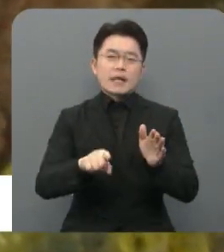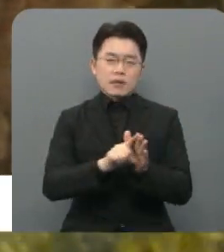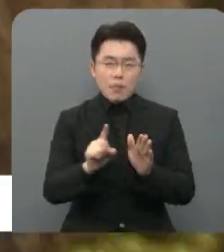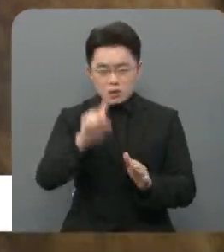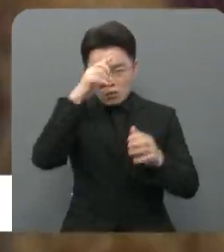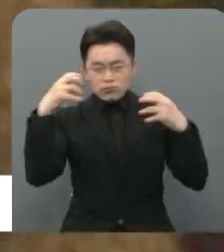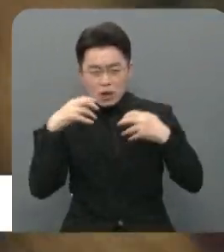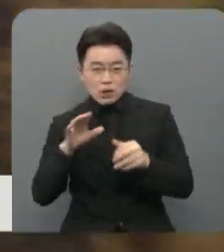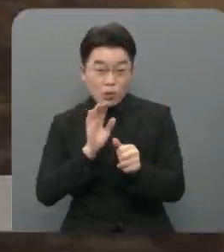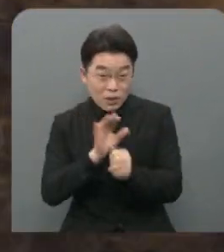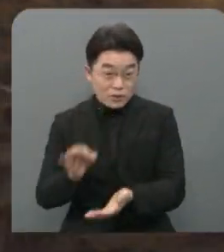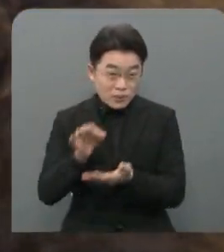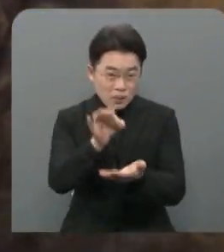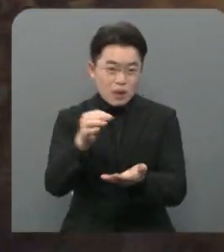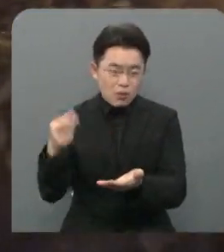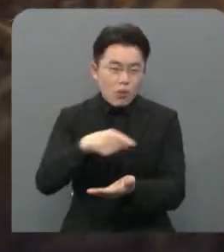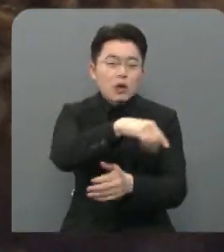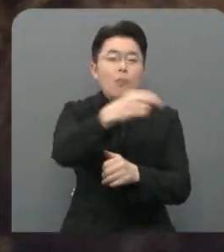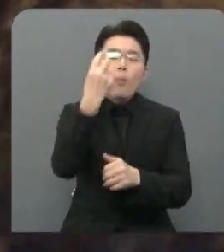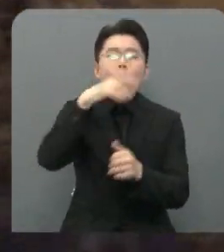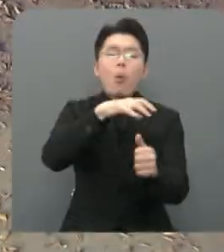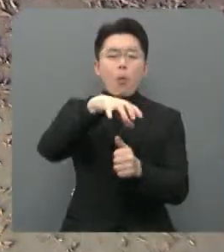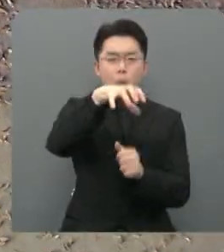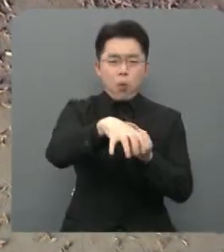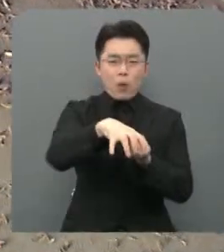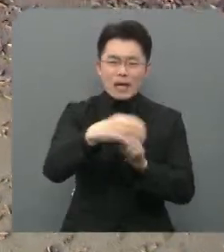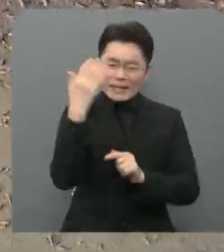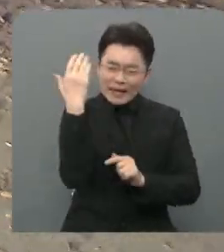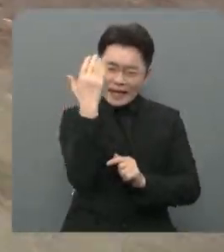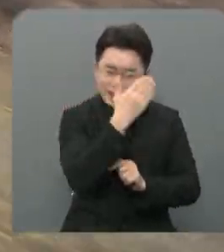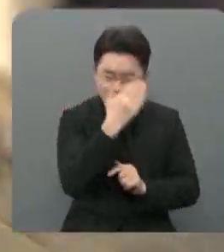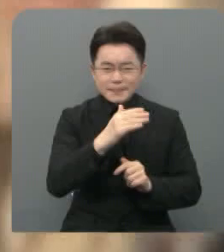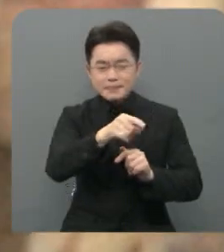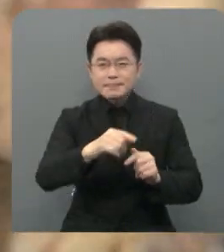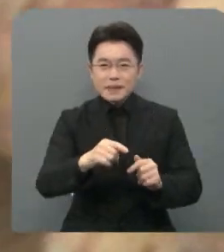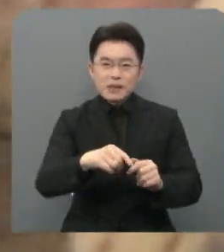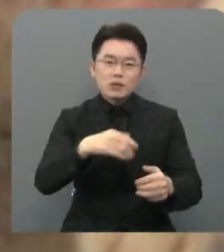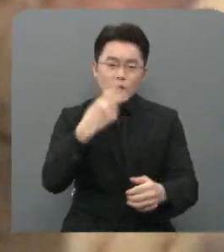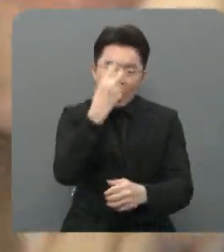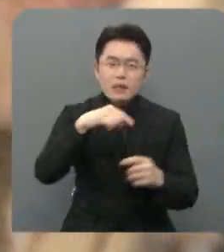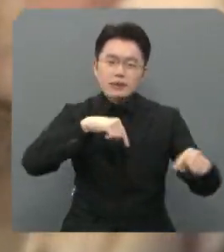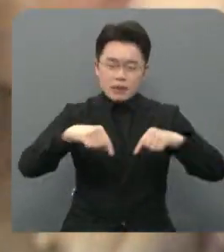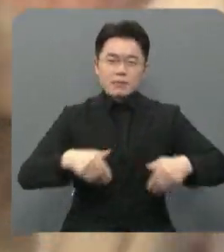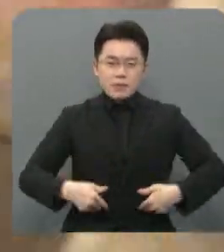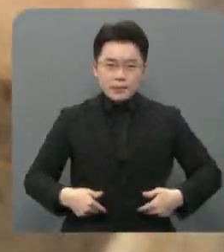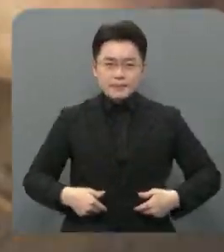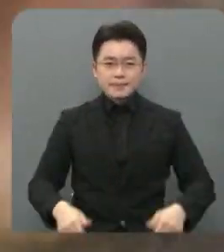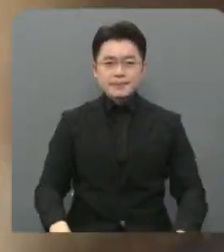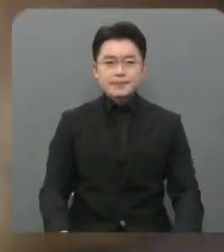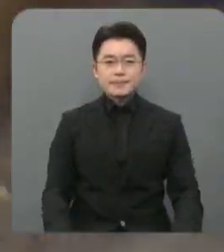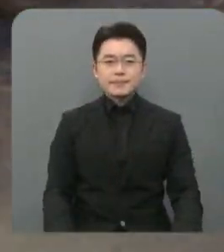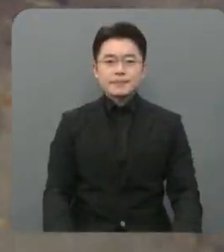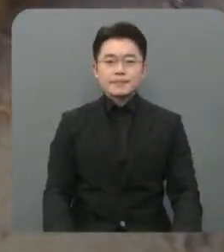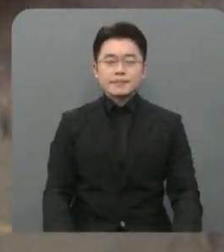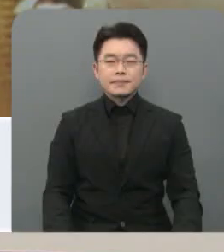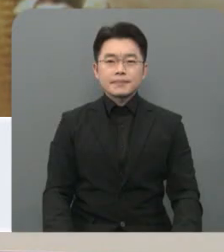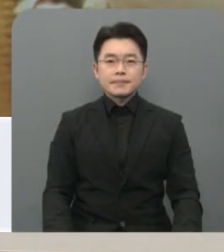함께 보호소가 제대로 운영되고 있는지를 꼼꼼히 관리하는 게 중요합니다. KBS 뉴스 김소영입니다.